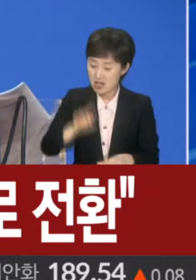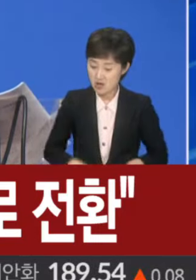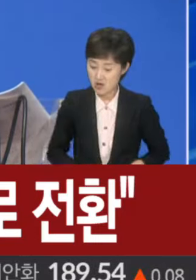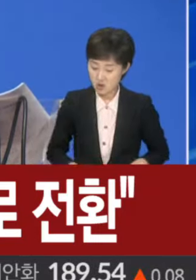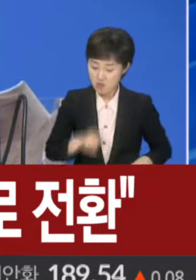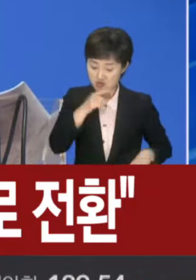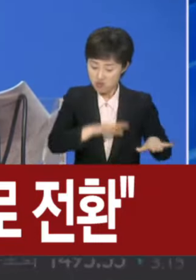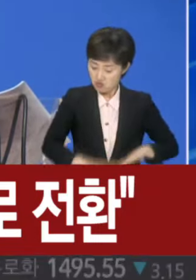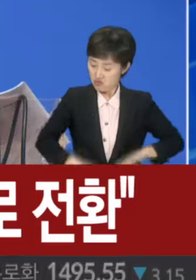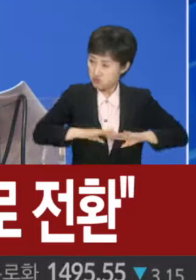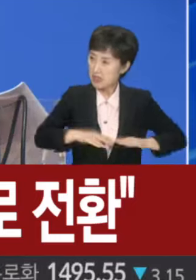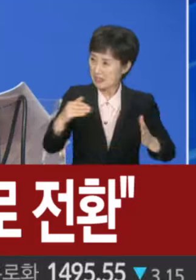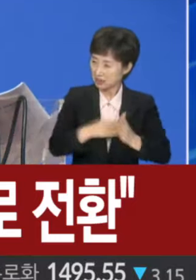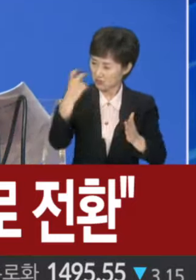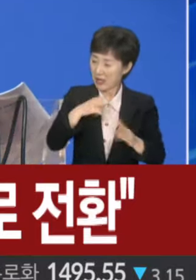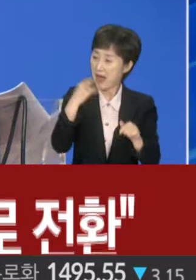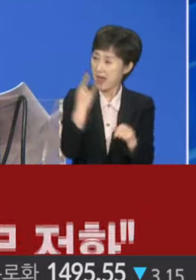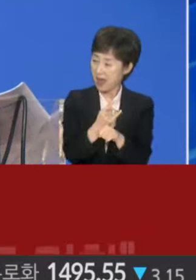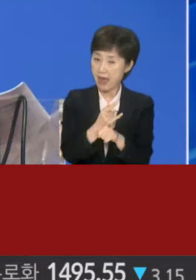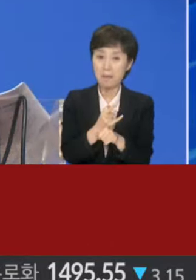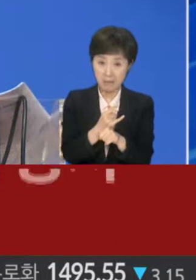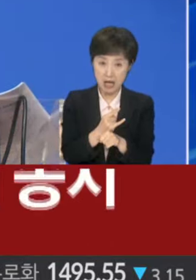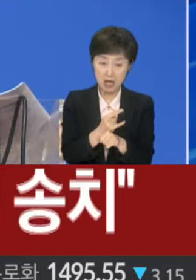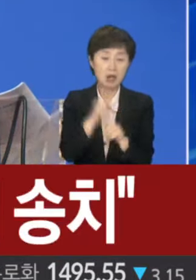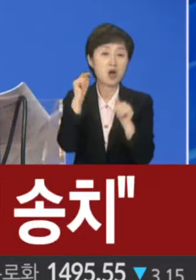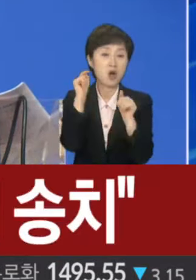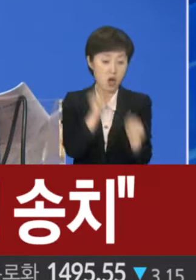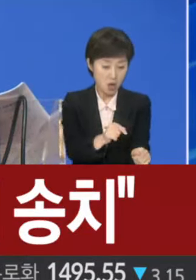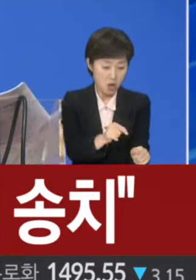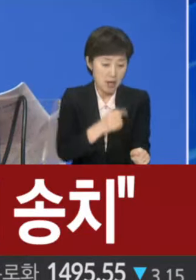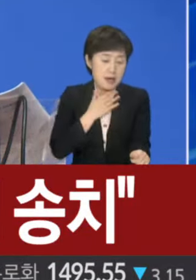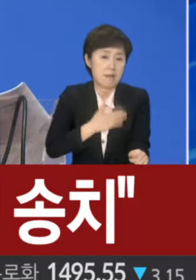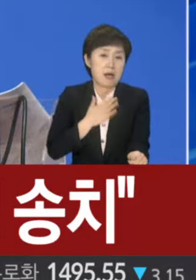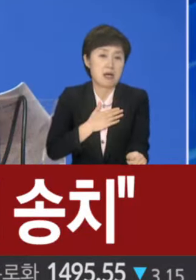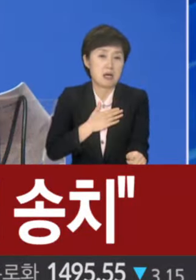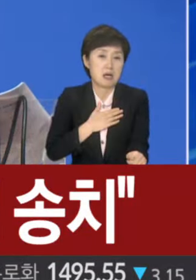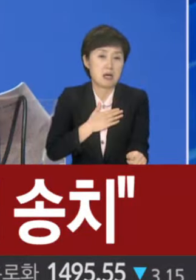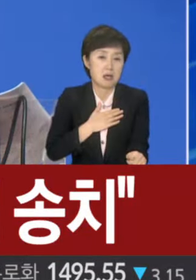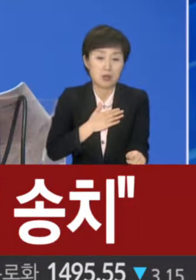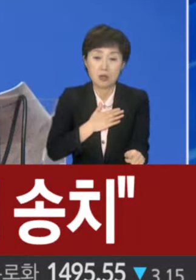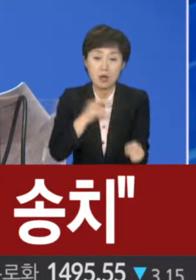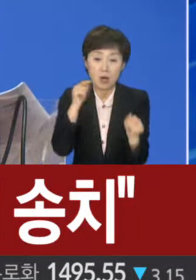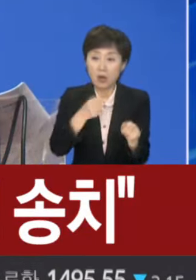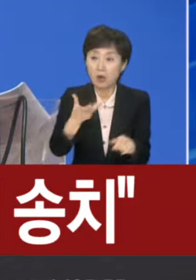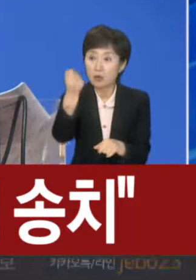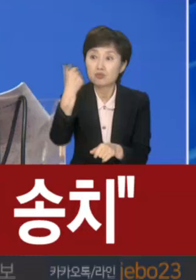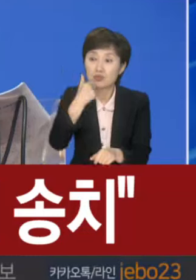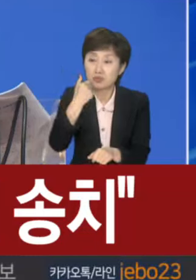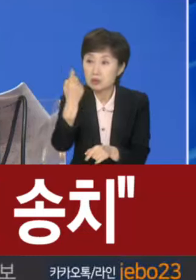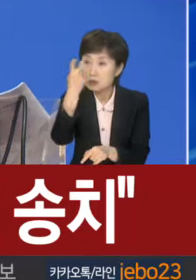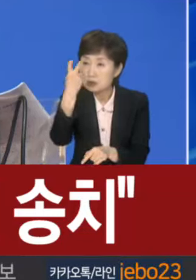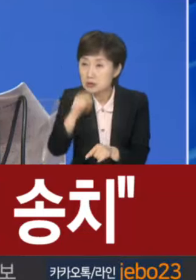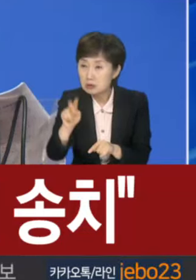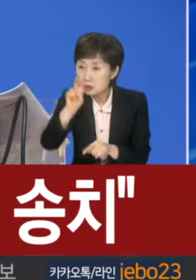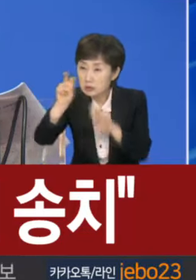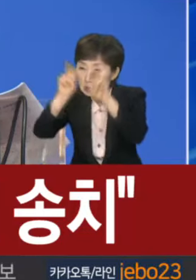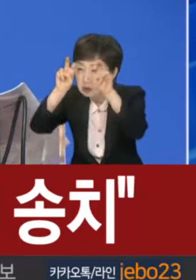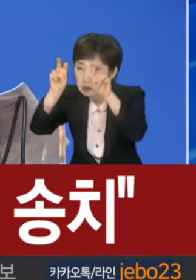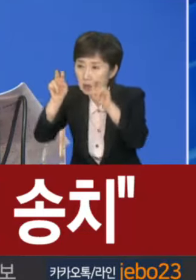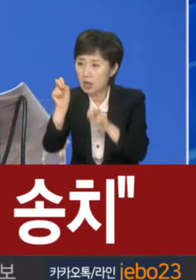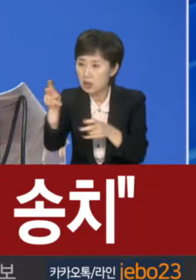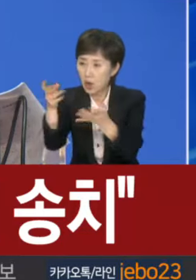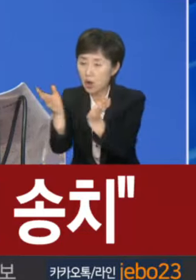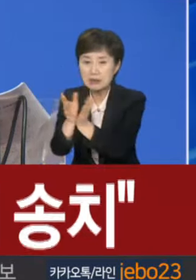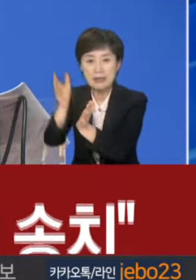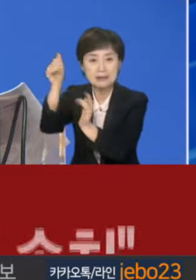들어간다라는 지시를 이 대대장이 했고 그 지시의 일을 거슬러 올라가다 보면 여단장이 무릎 높이까지